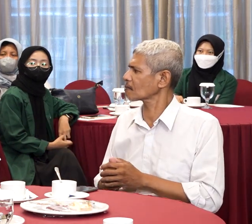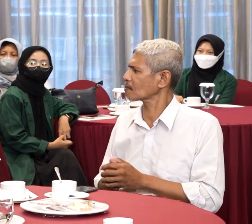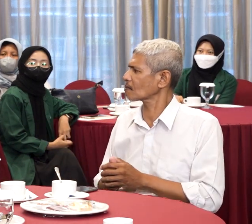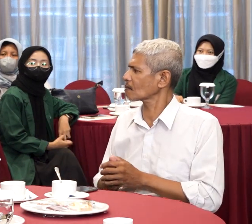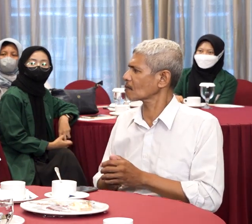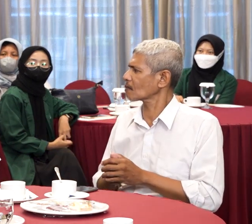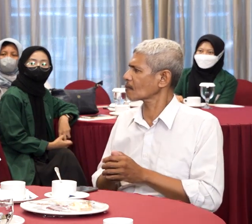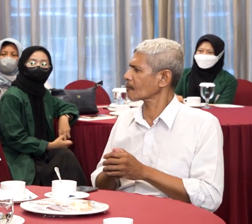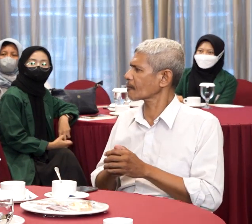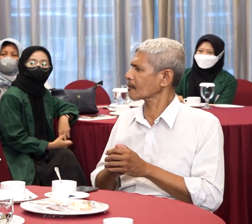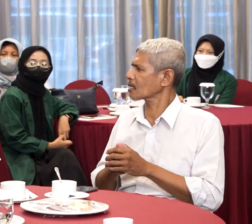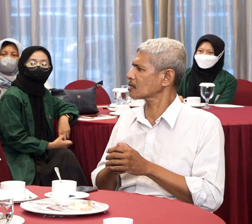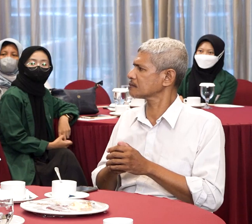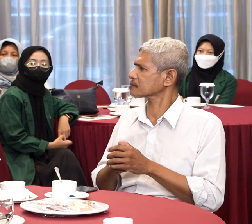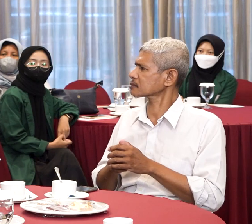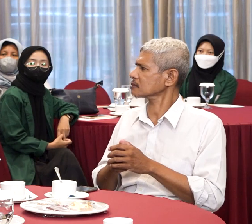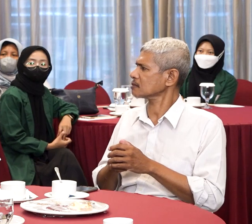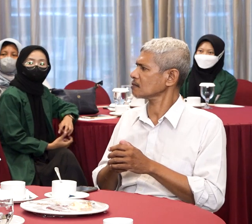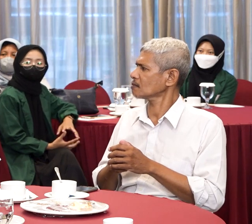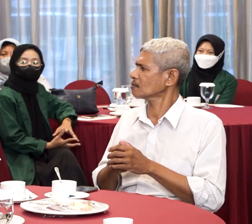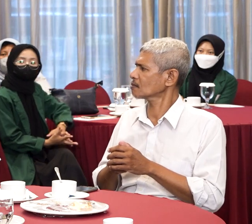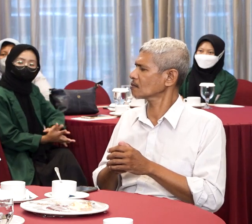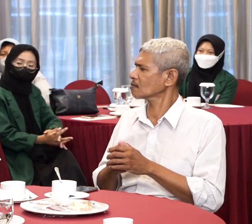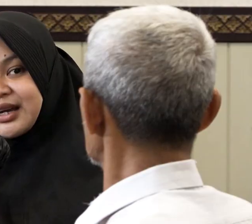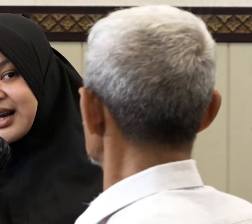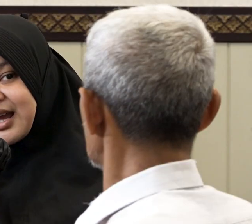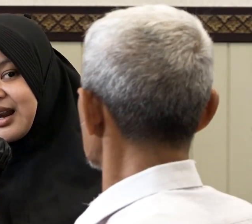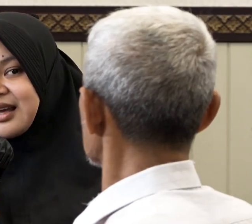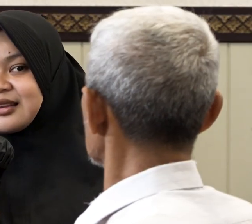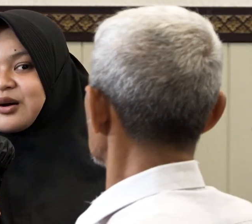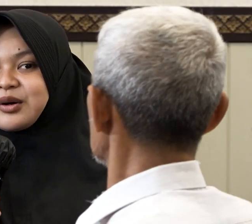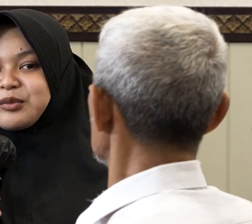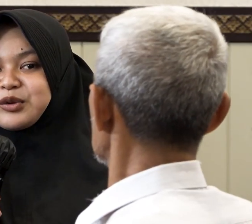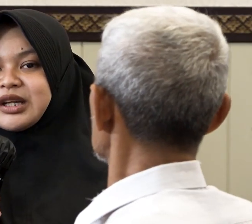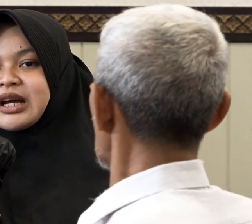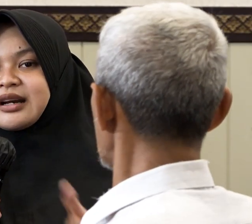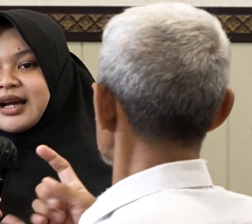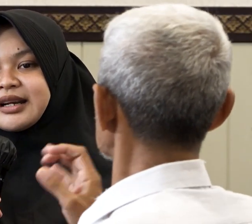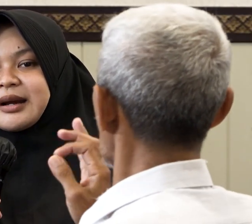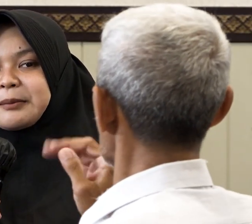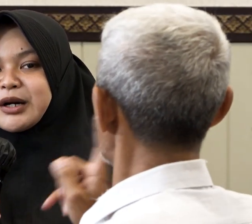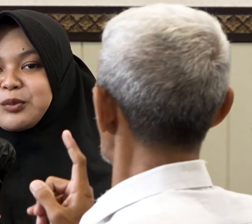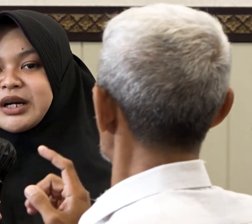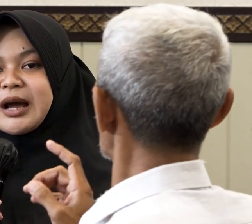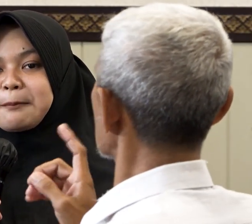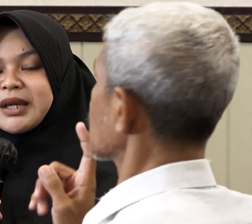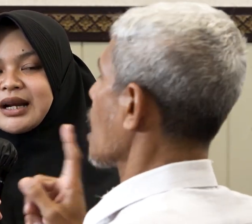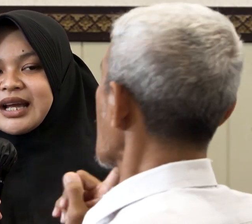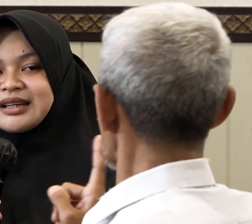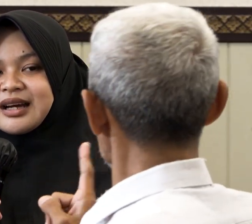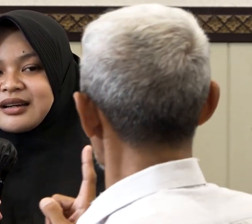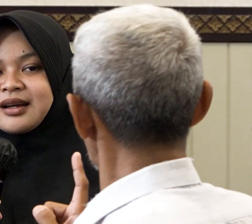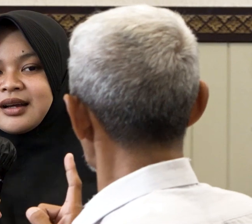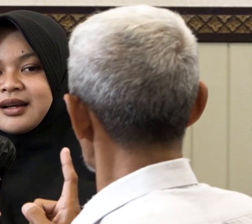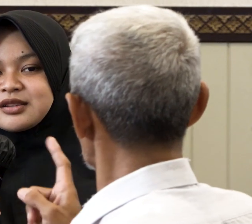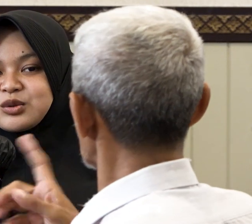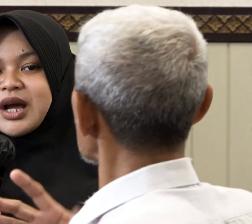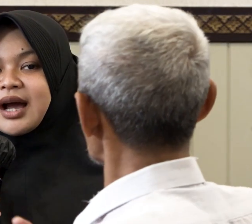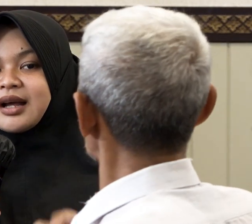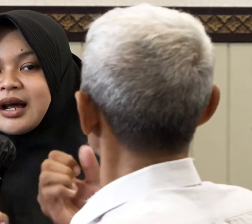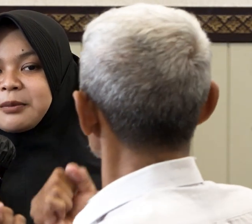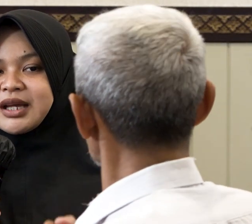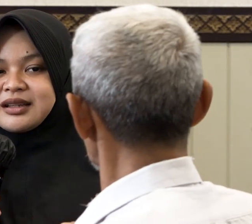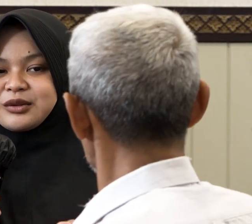ditanyakan dulu mungkin lebih nyaman dengan penerjemah yang dia sudah kenal atau kemudian ada perlu pendamping lain yang